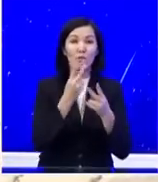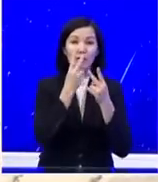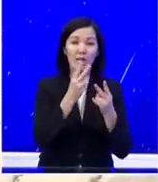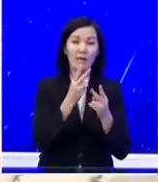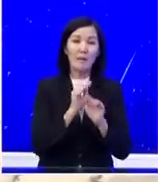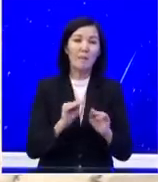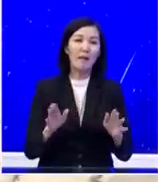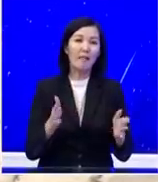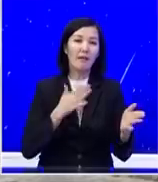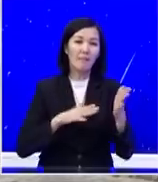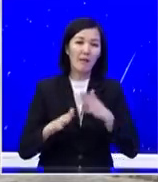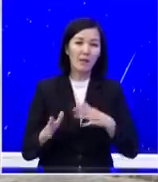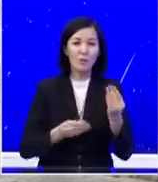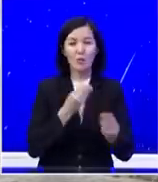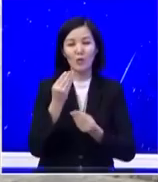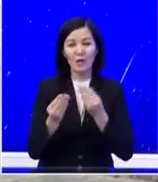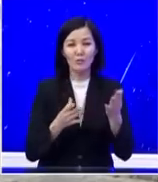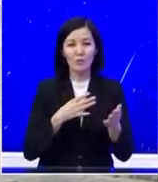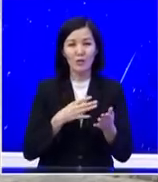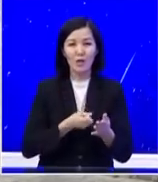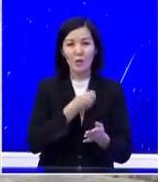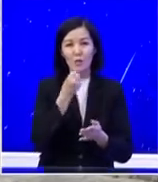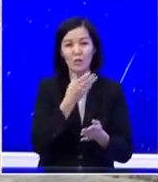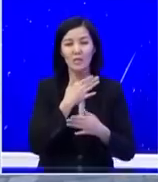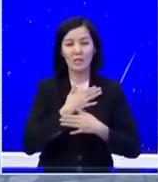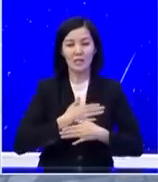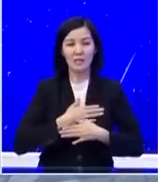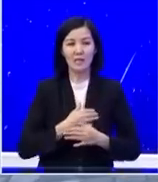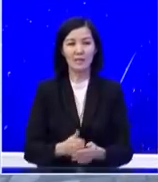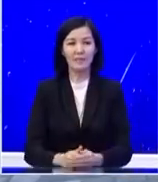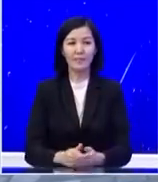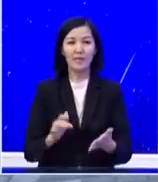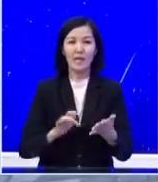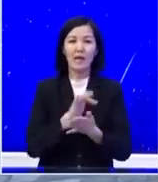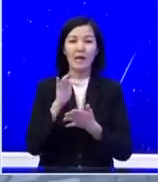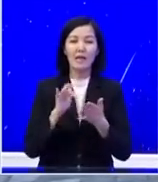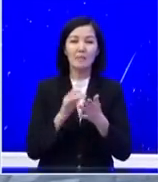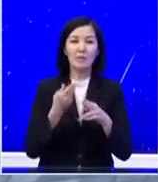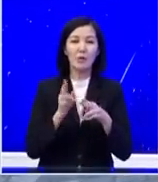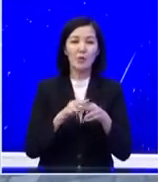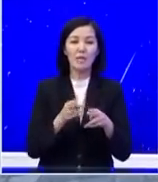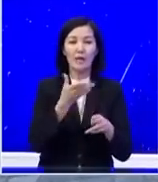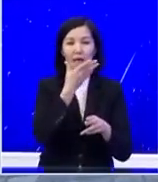балалар мәз, естері шығып ойнап жүр, ересектер де риза. Қаламызға өте жақсы